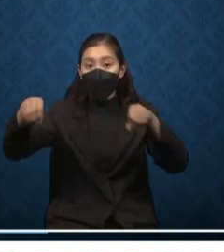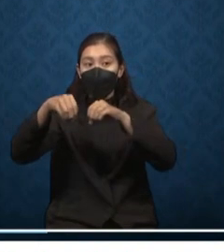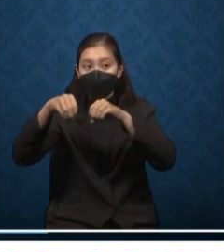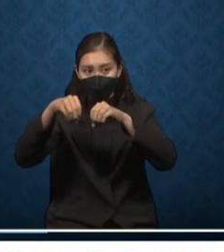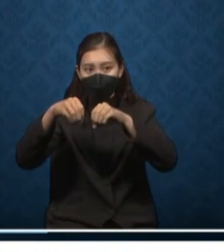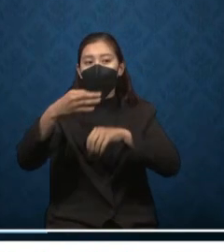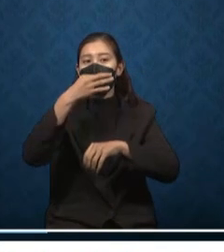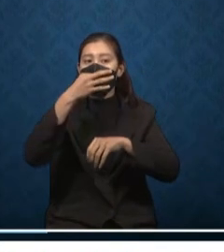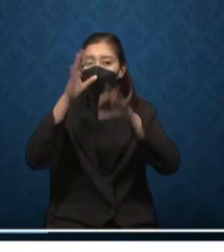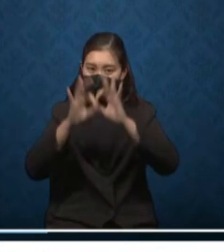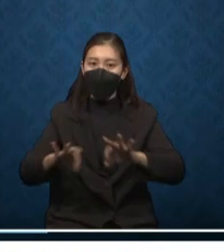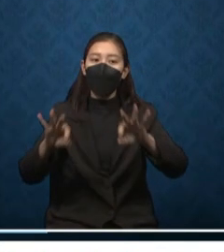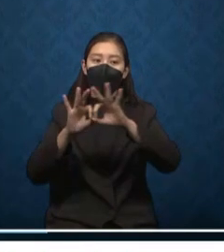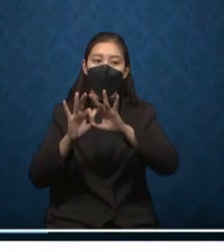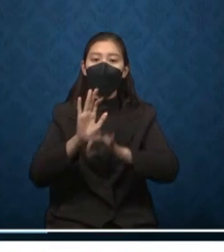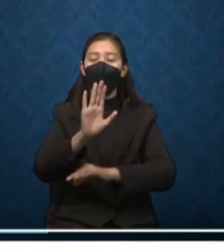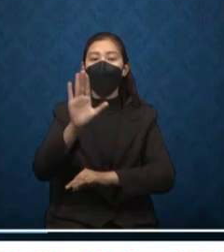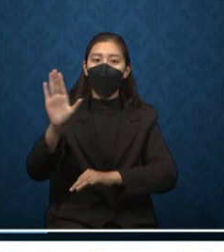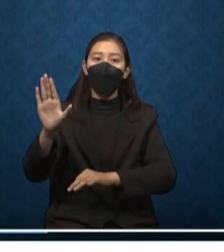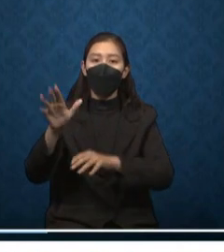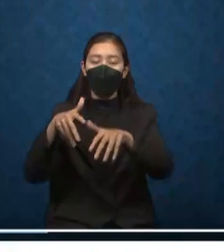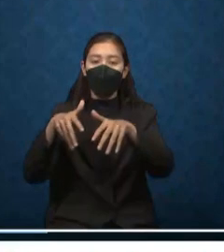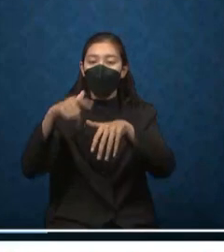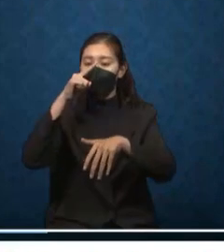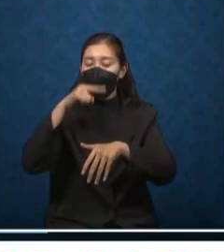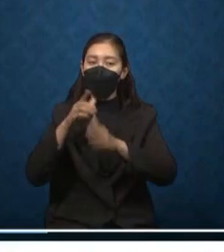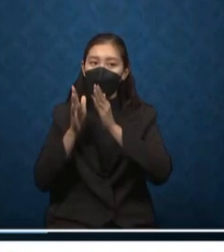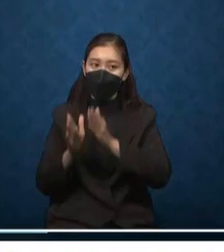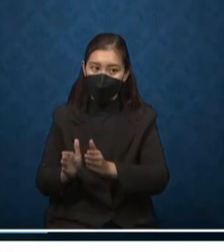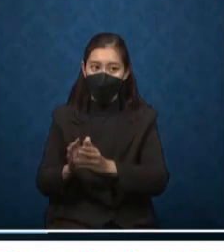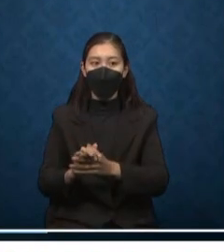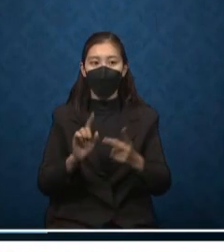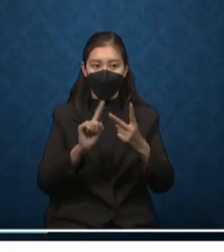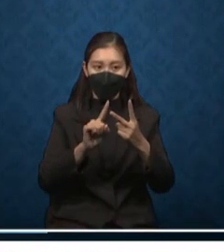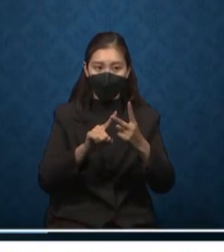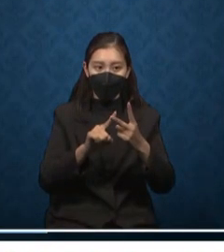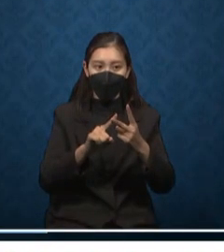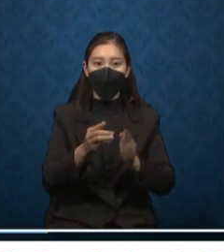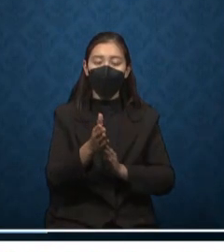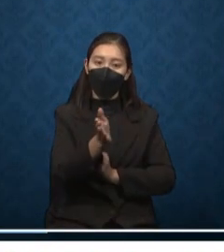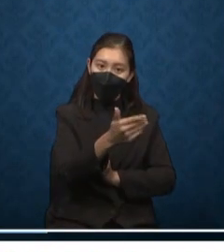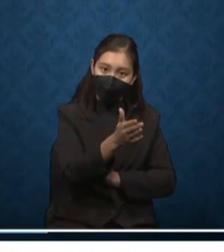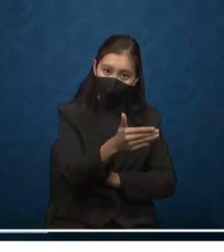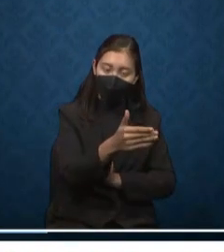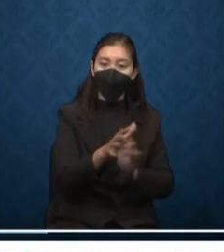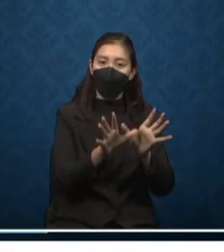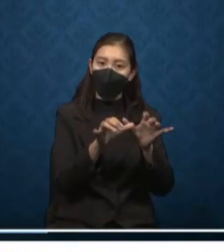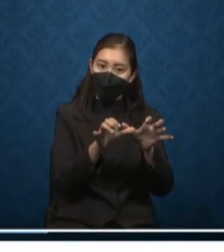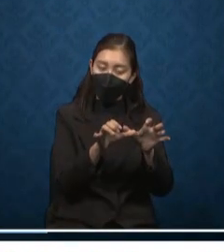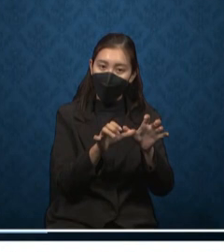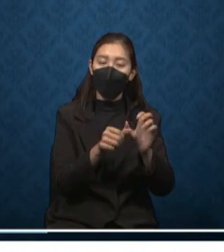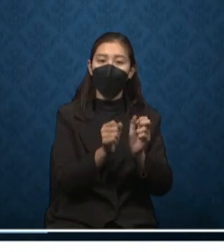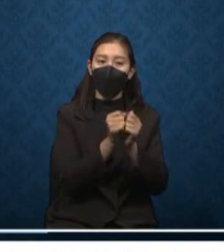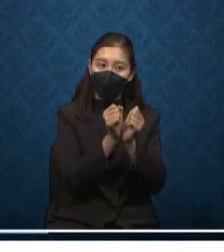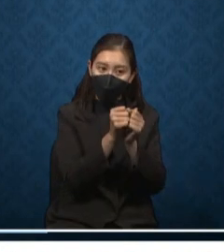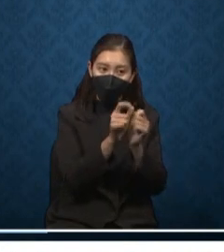ครับนอกเหนือจากที่ป่าชายเลนเป็นแหล่งเพาะพันธุ์ของสัตว์น้ำอีกอย่างหนึ่งก็คือเป็นที่อยู่อา